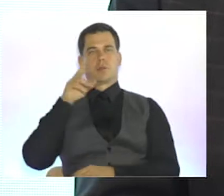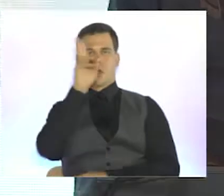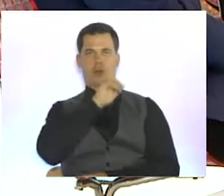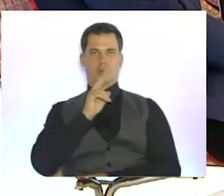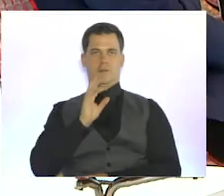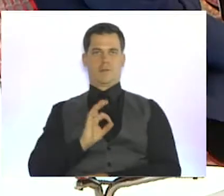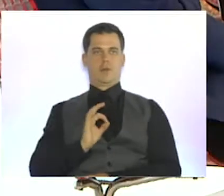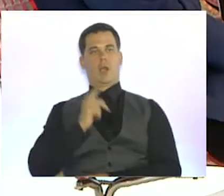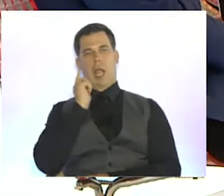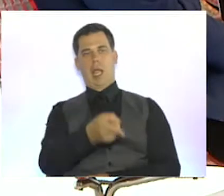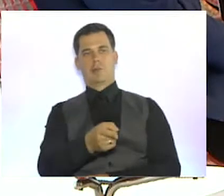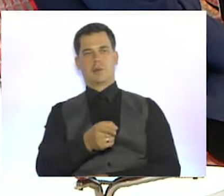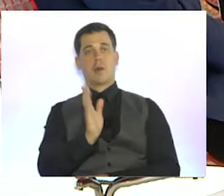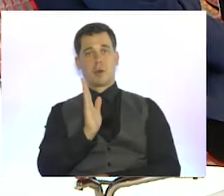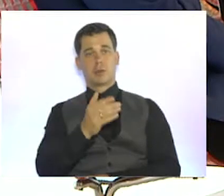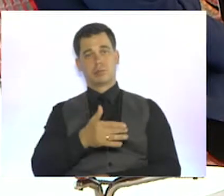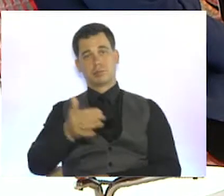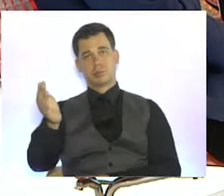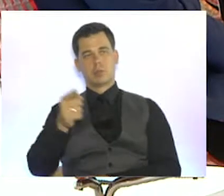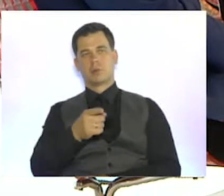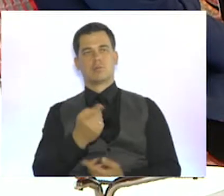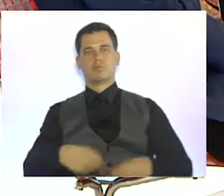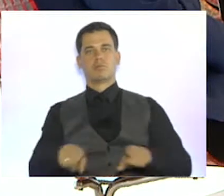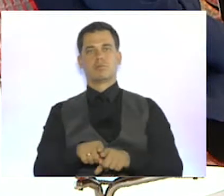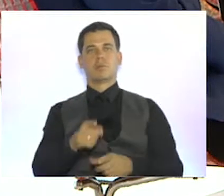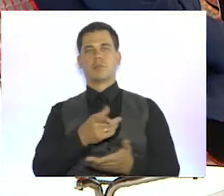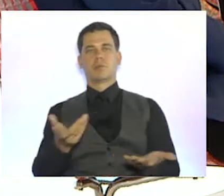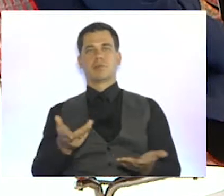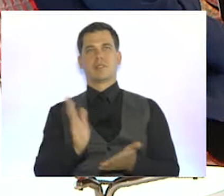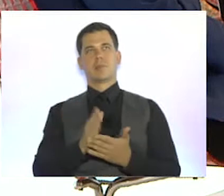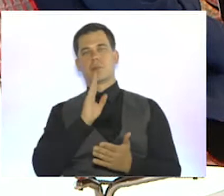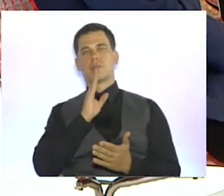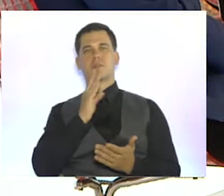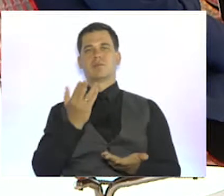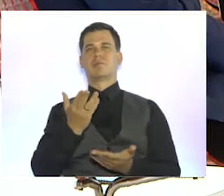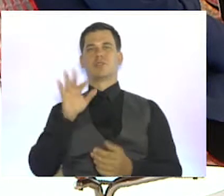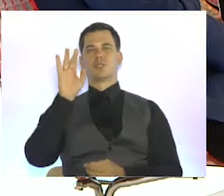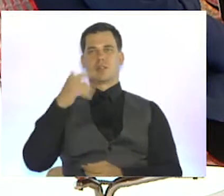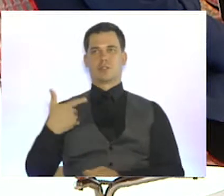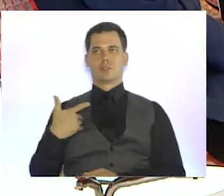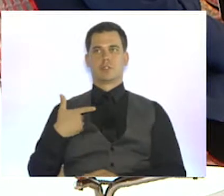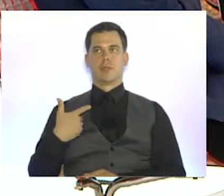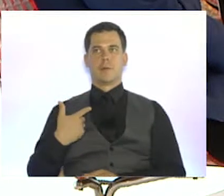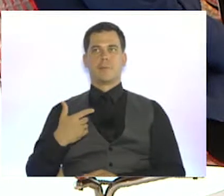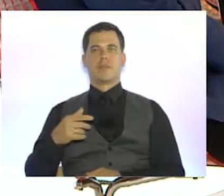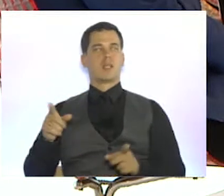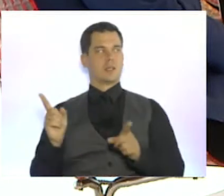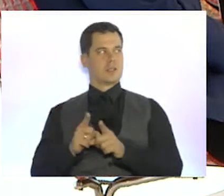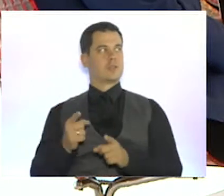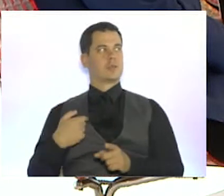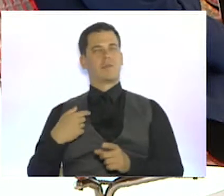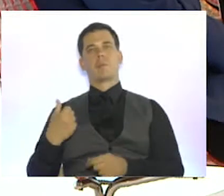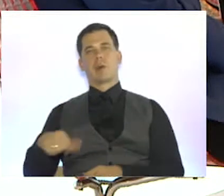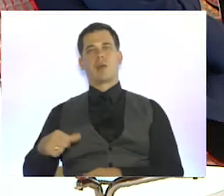rodziców, a potem niestety zderza się z szarą rzeczywistością i z tym, że właśnie czegoś mi